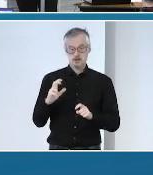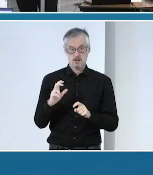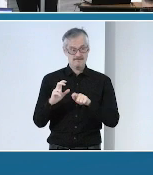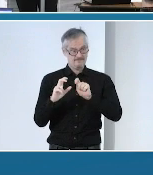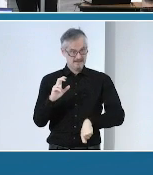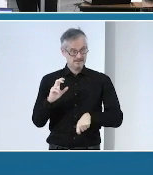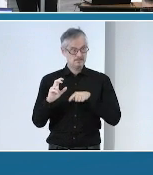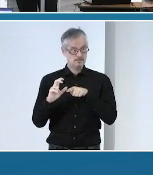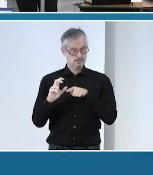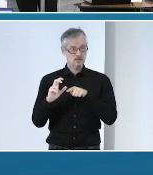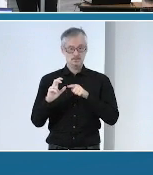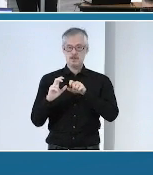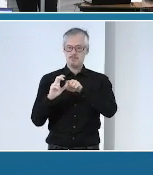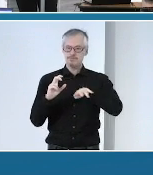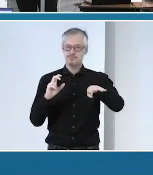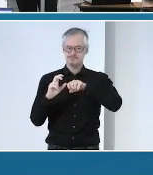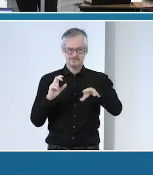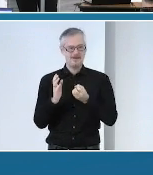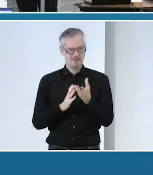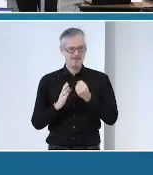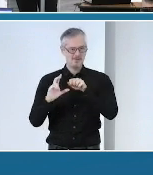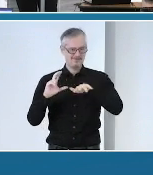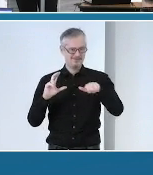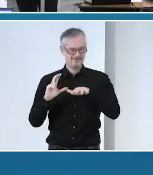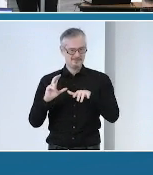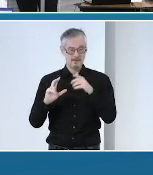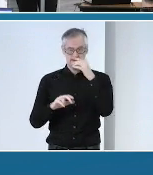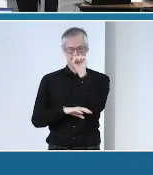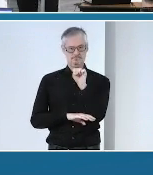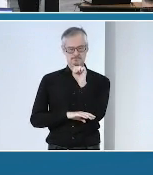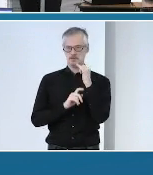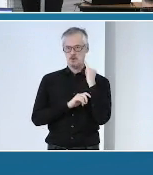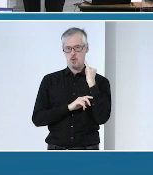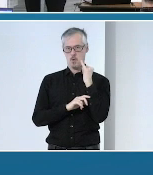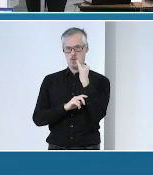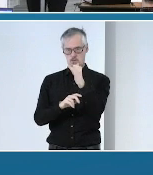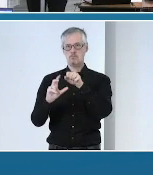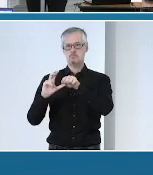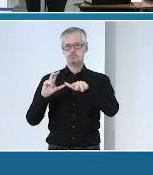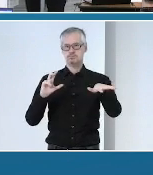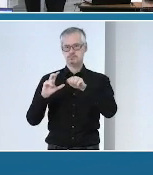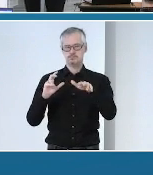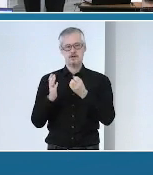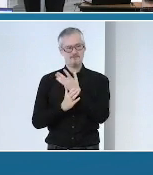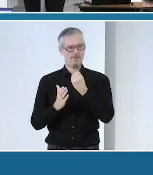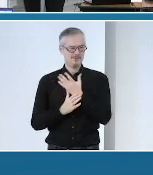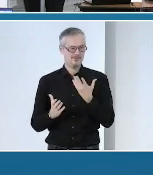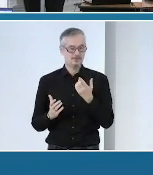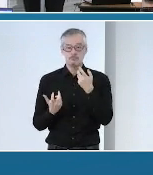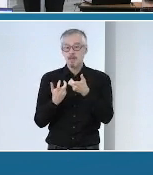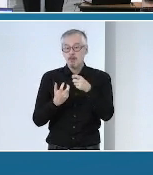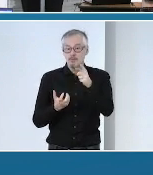l'immobilité et à la tenue, au maintien de l'immobilité. Voilà. C'est grâce au système vestibulaire que vous pouvez tenir